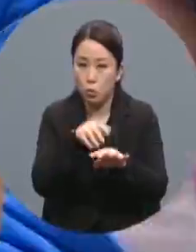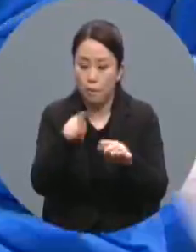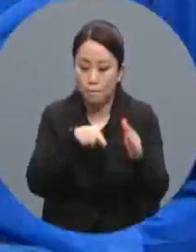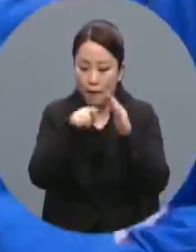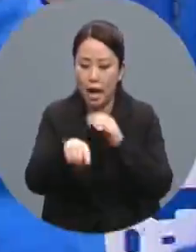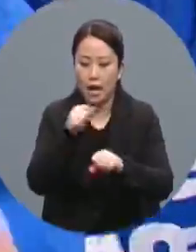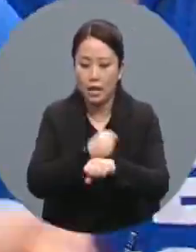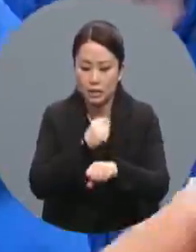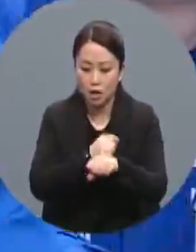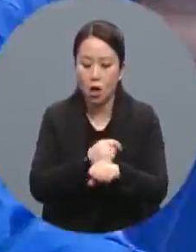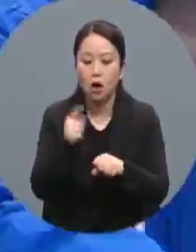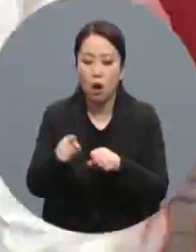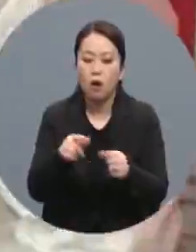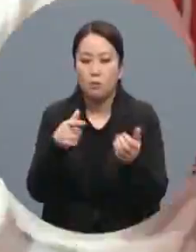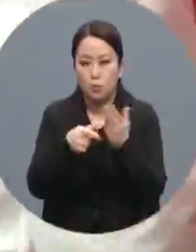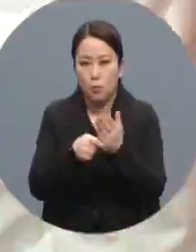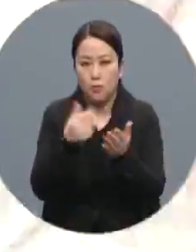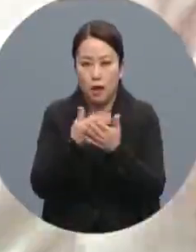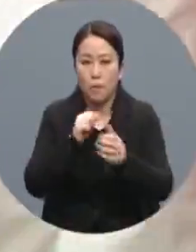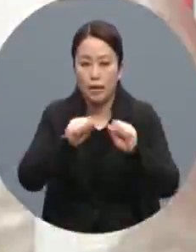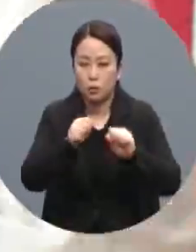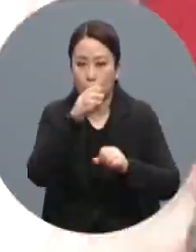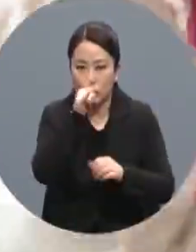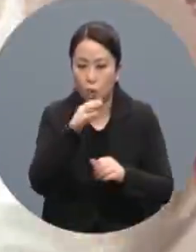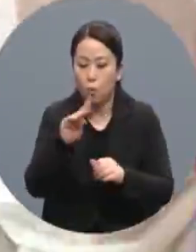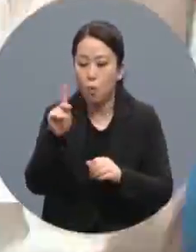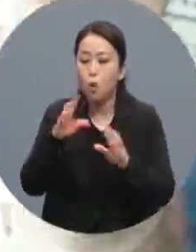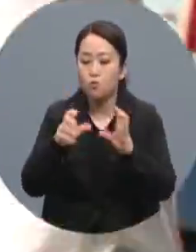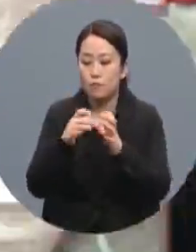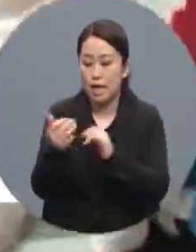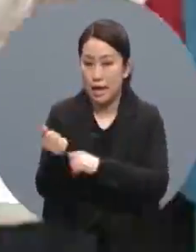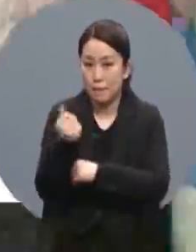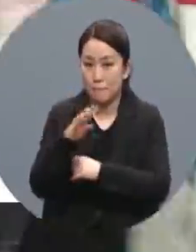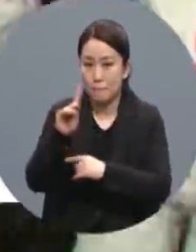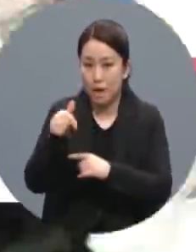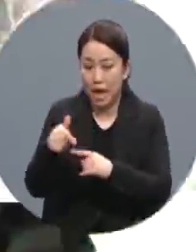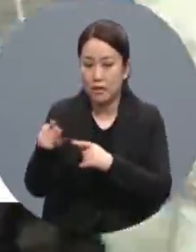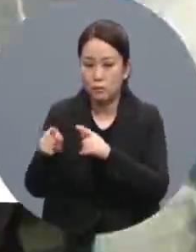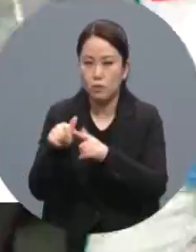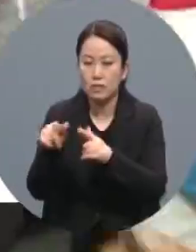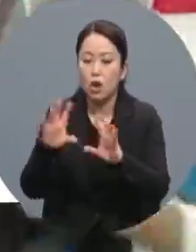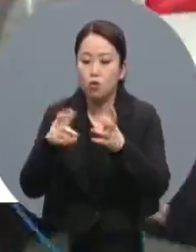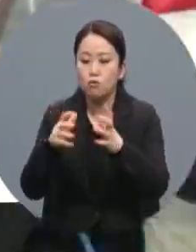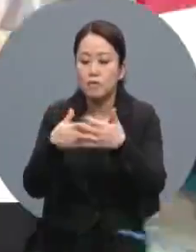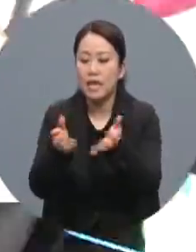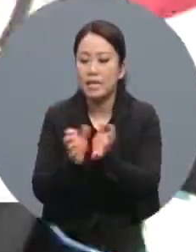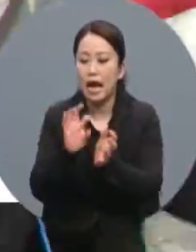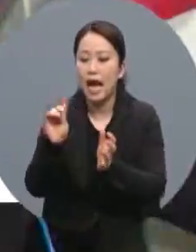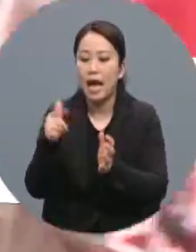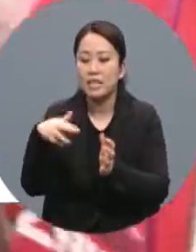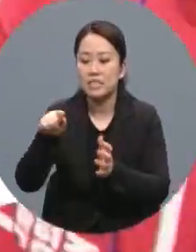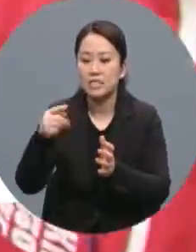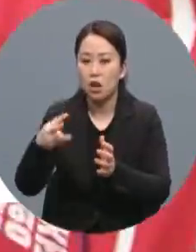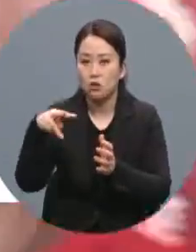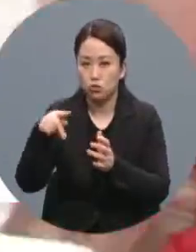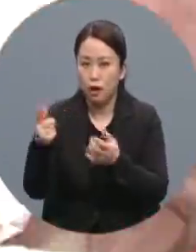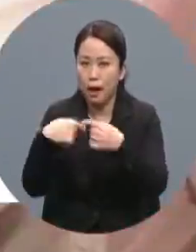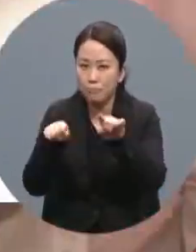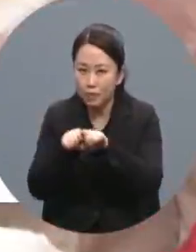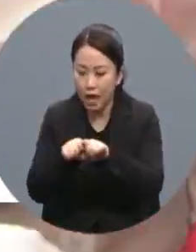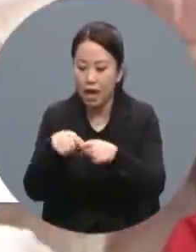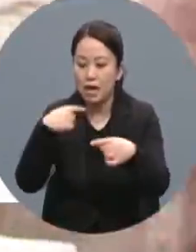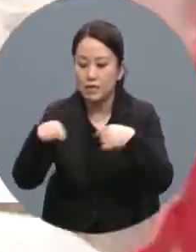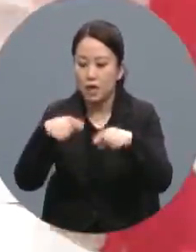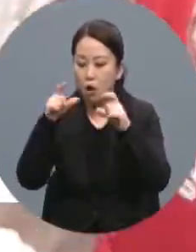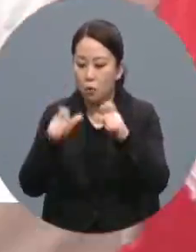표심에 호소했습니다. 국민의힘 박형준 후보는 국민의당 안철수 대표와 함께 정권